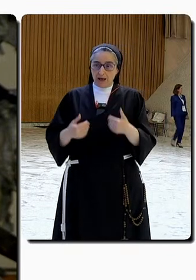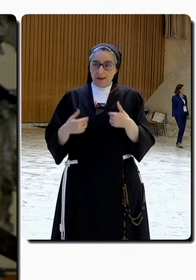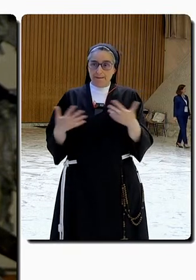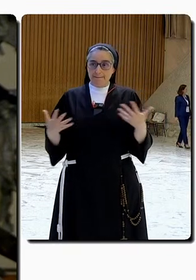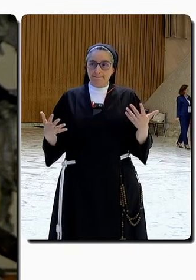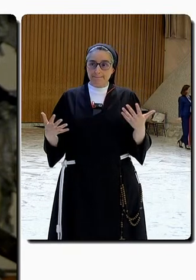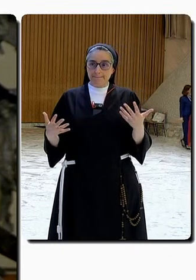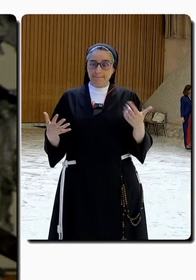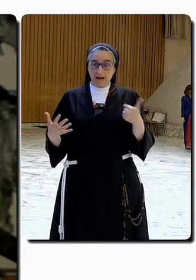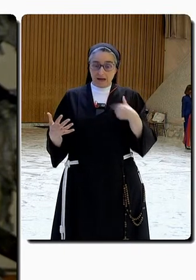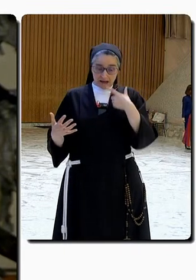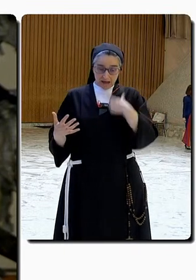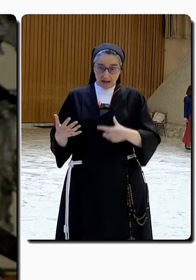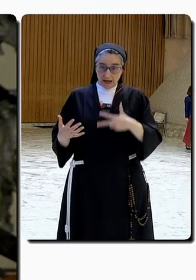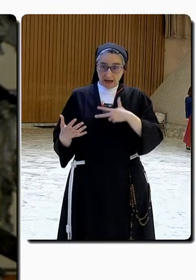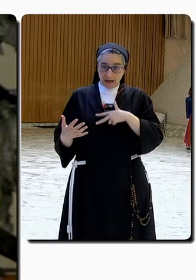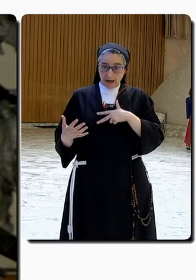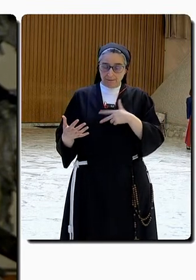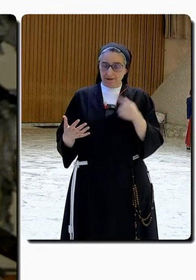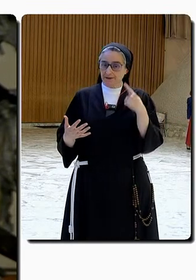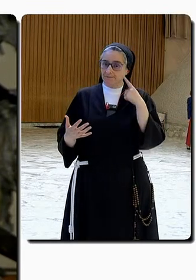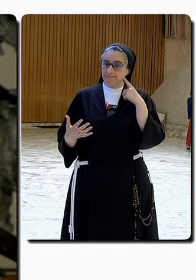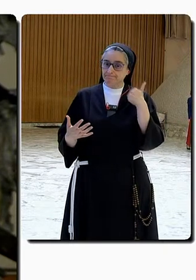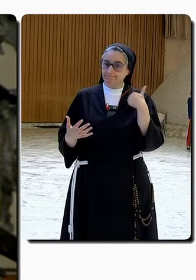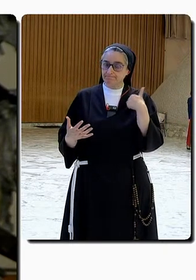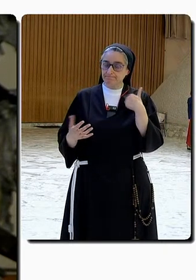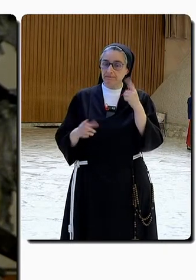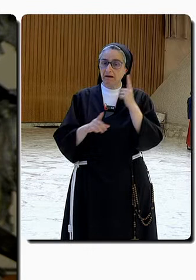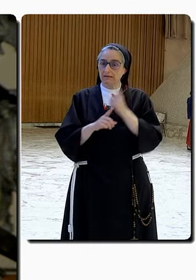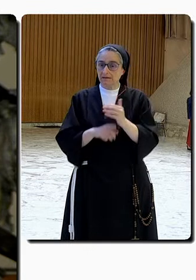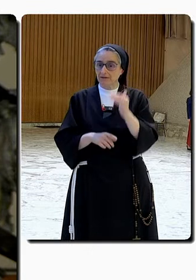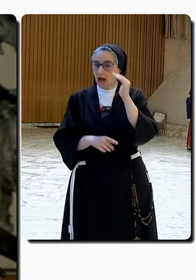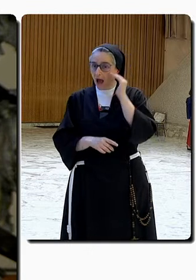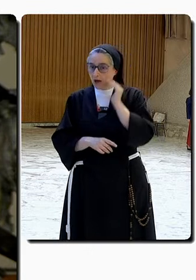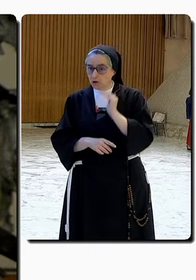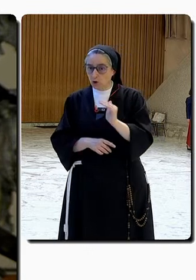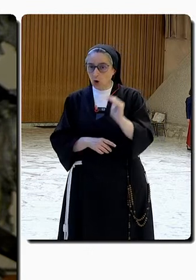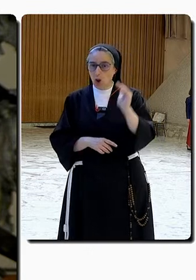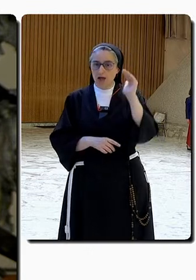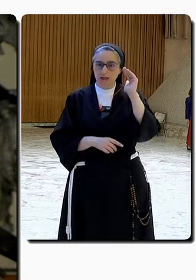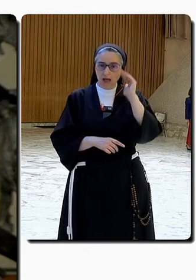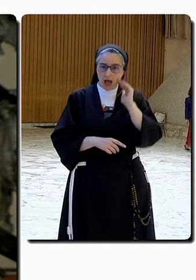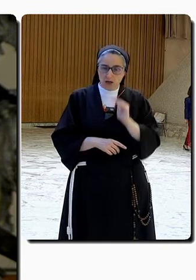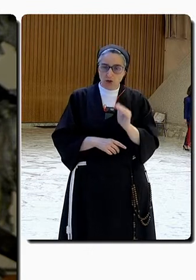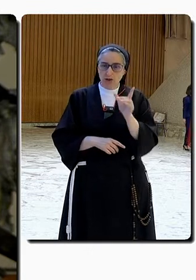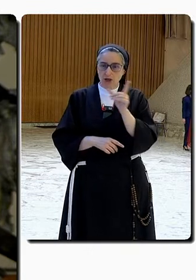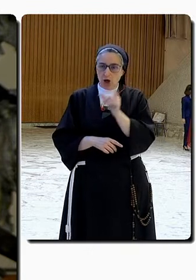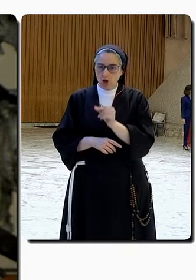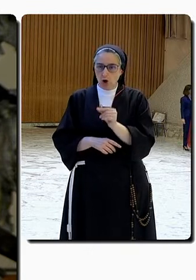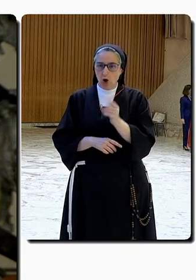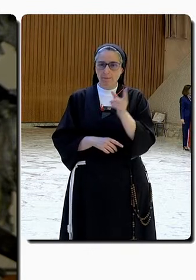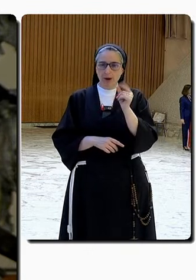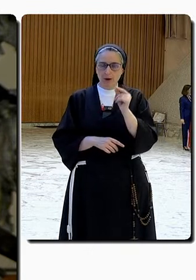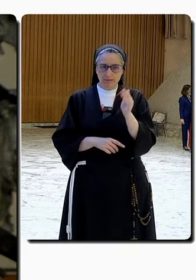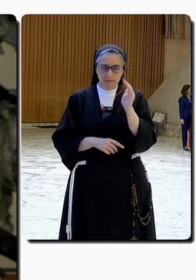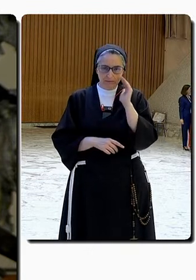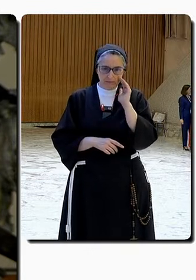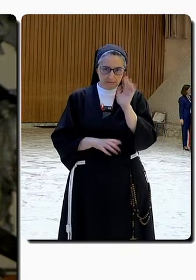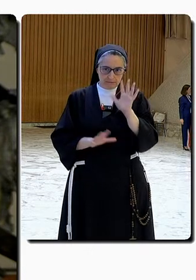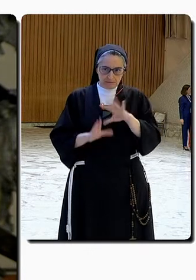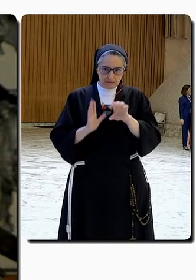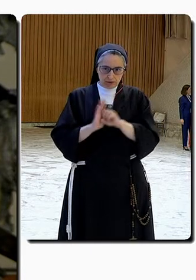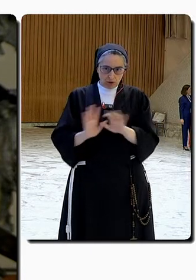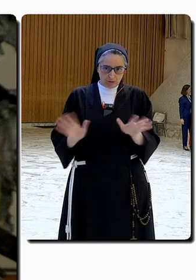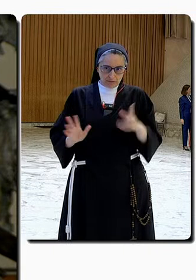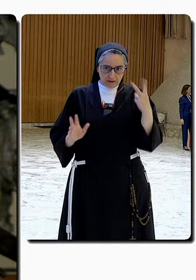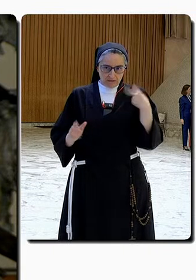come sacerdote e giudice ho dovuto ascoltare anche le storie molto tristi e persino tragiche della